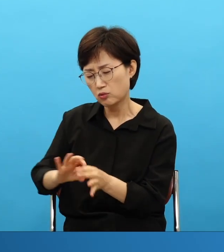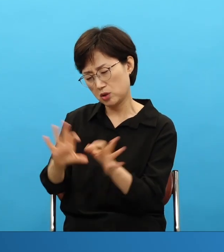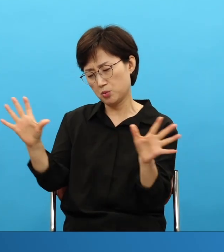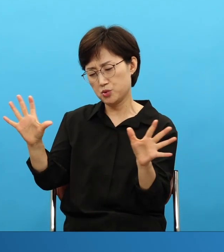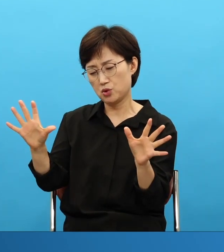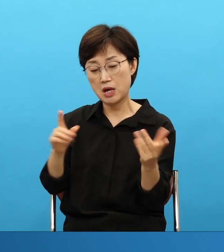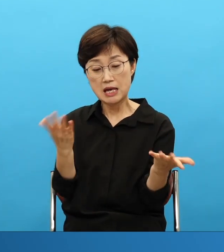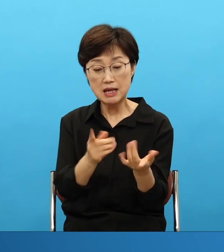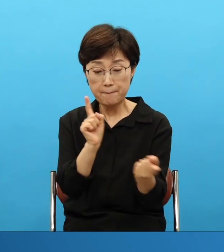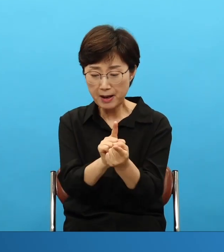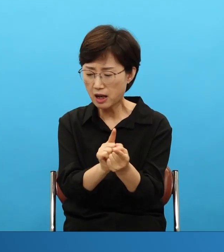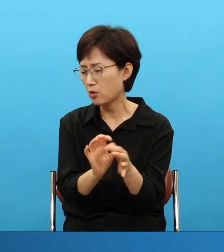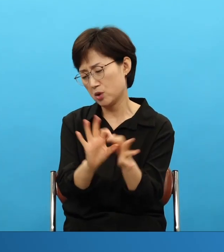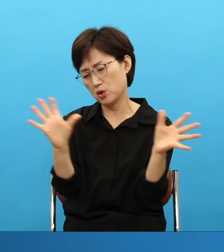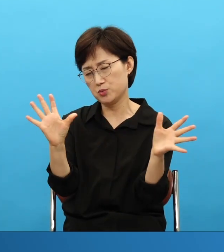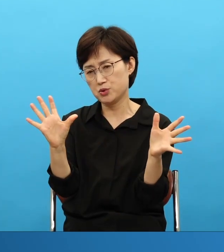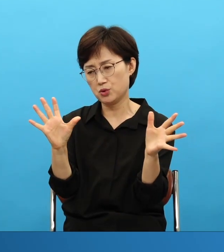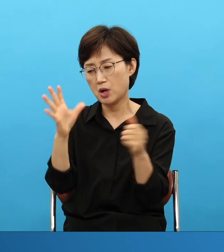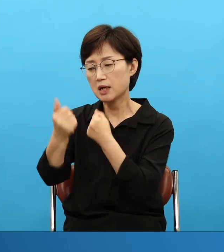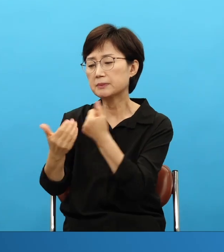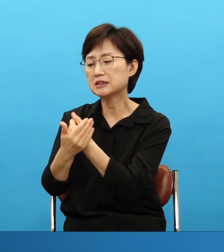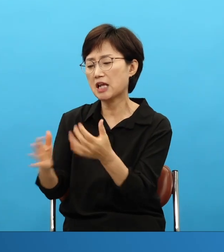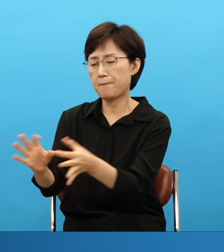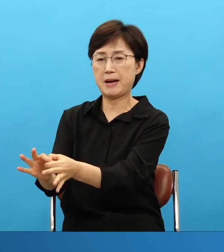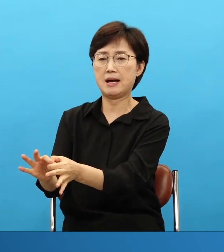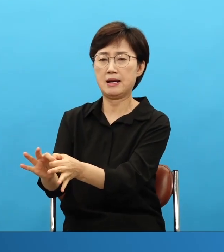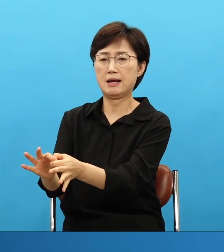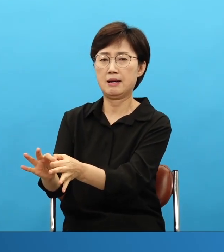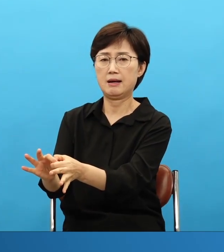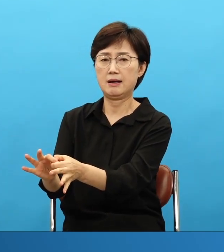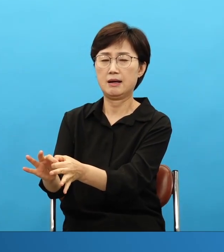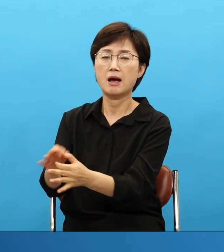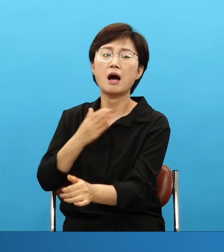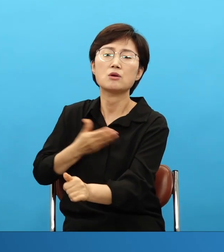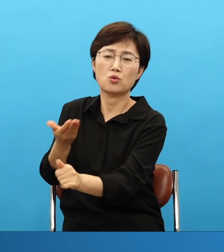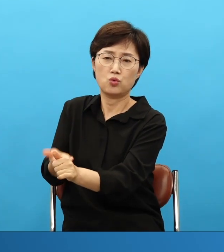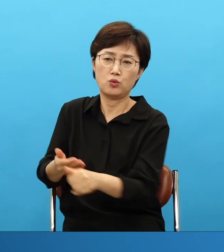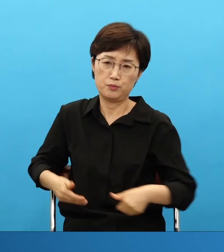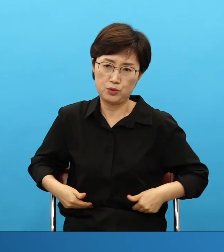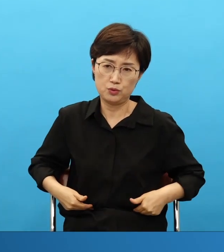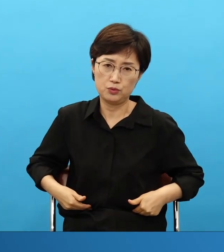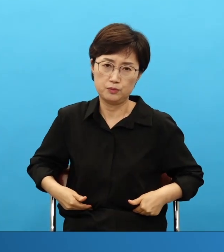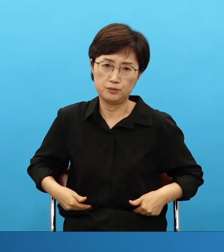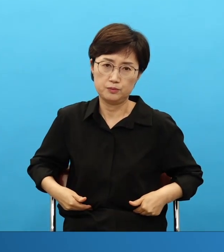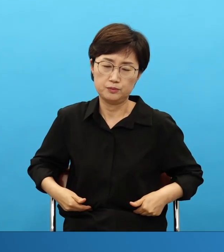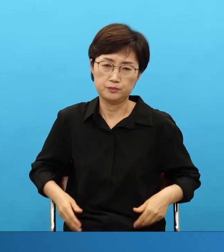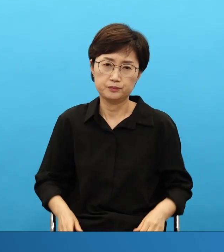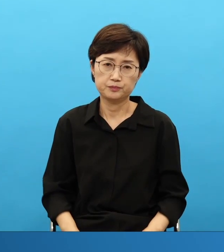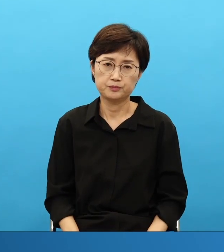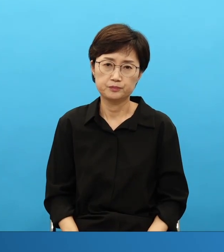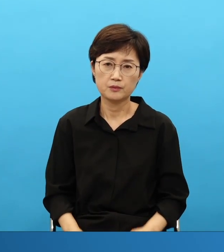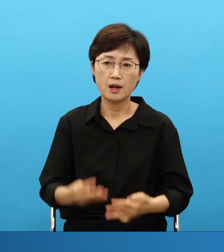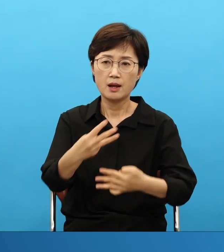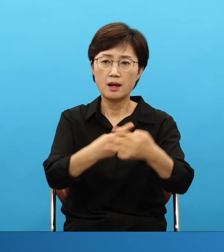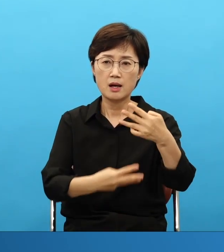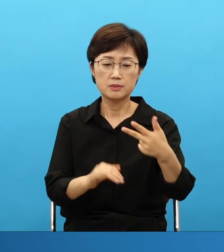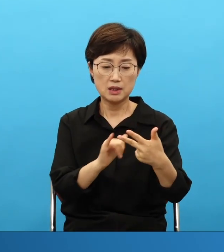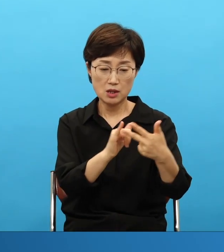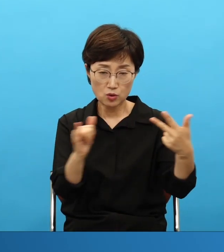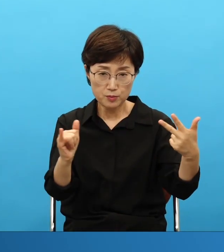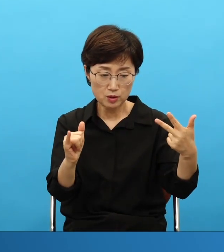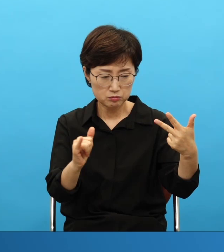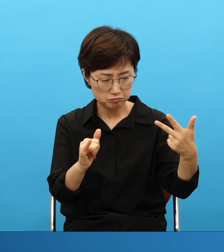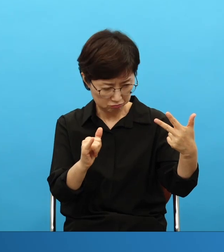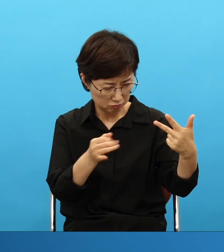상관없어 그렇죠 성경은 그렇게 돼 있어요 드 일곱명은